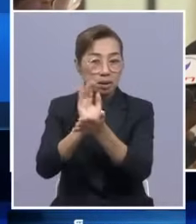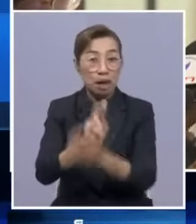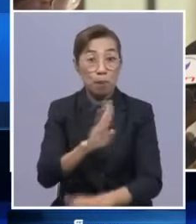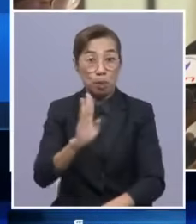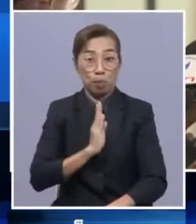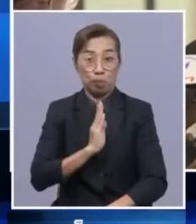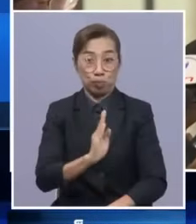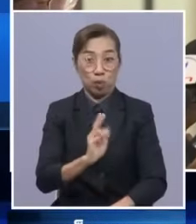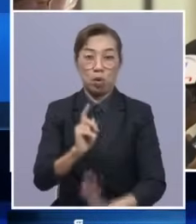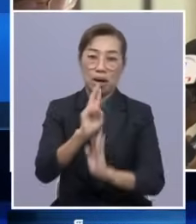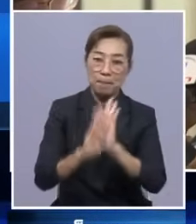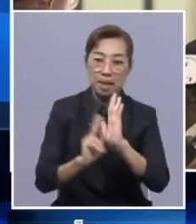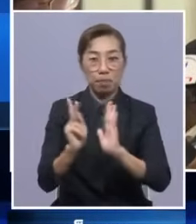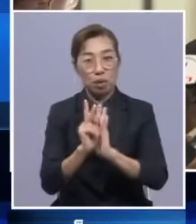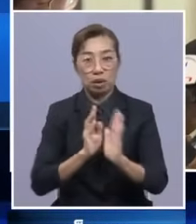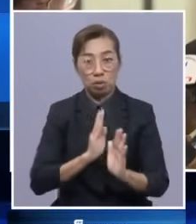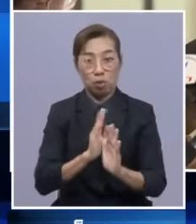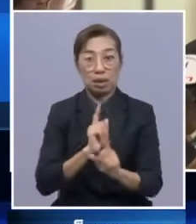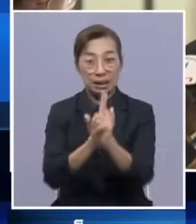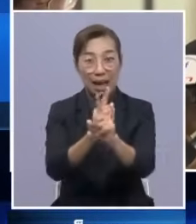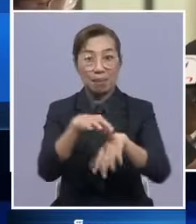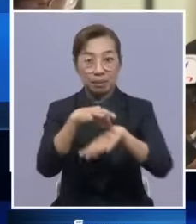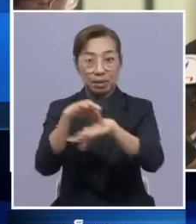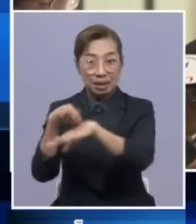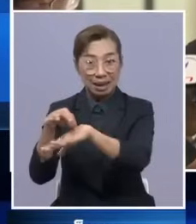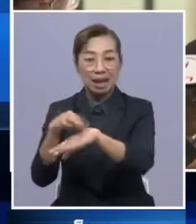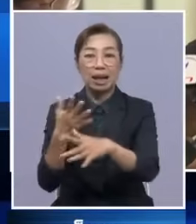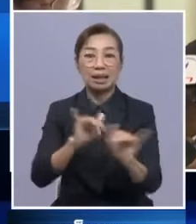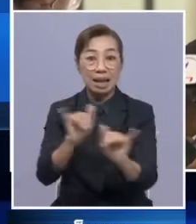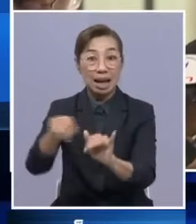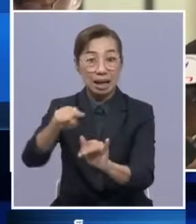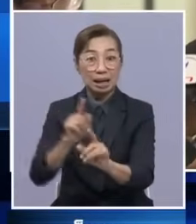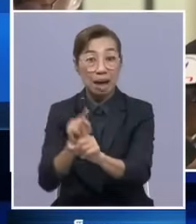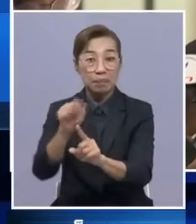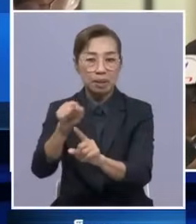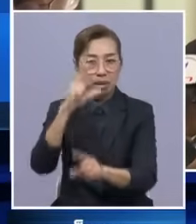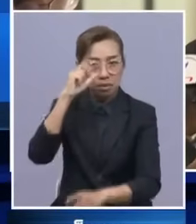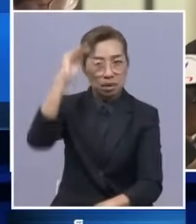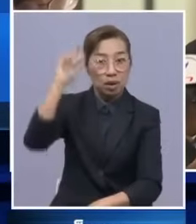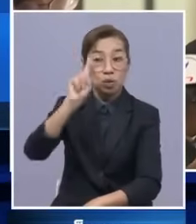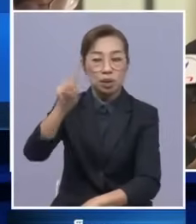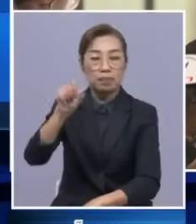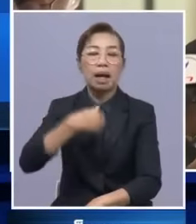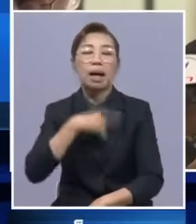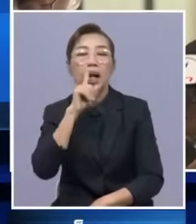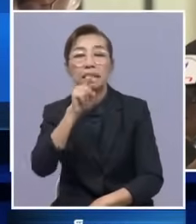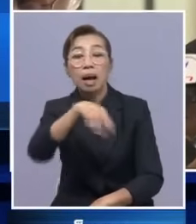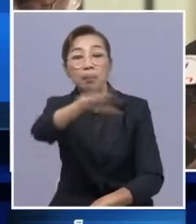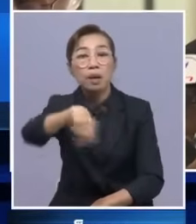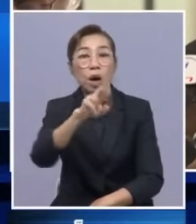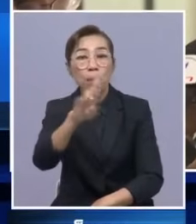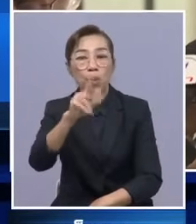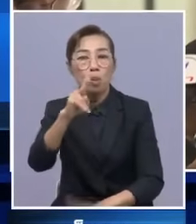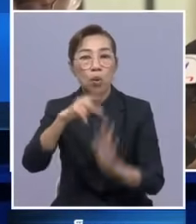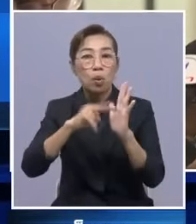รมก็เลยสอบถามคุณผู้ชมผ่านโพลไปว่าเห็นด้วยหรือไม่ว่าระบบคุณธรรมเกี่ยว